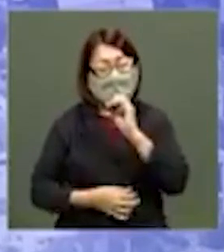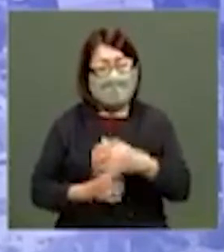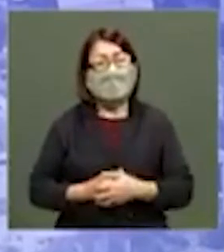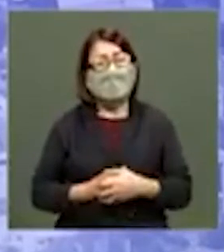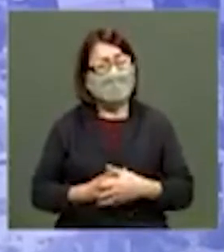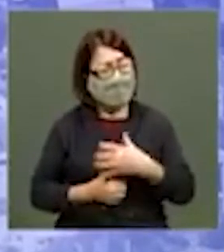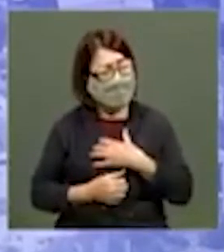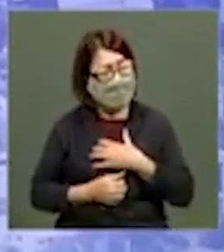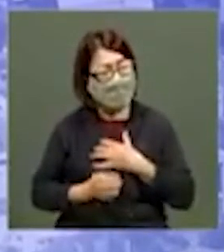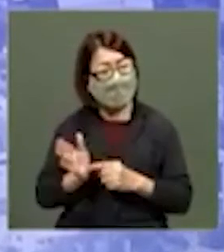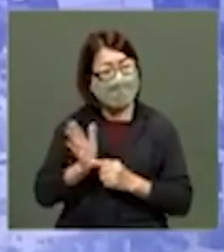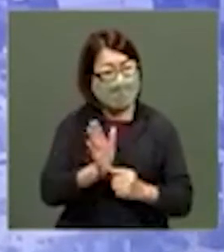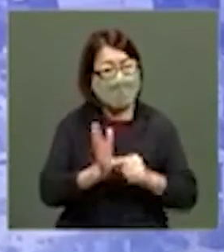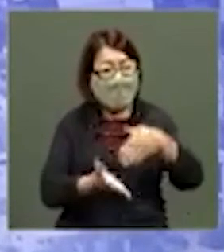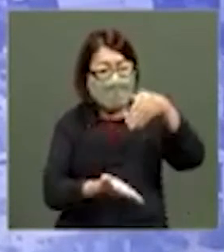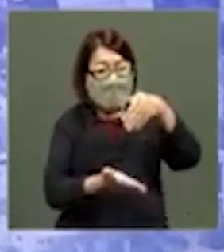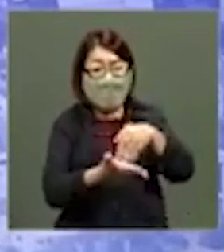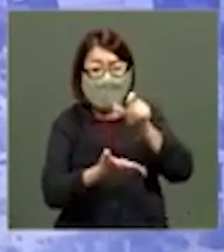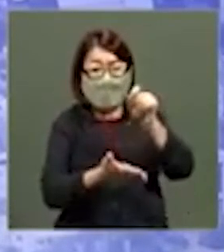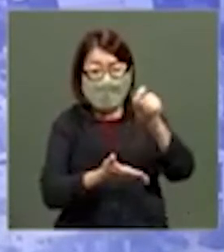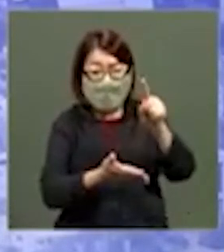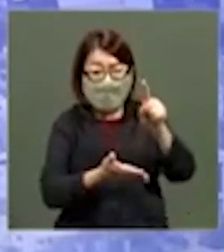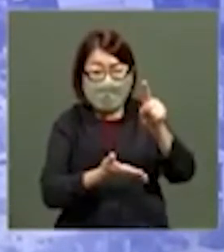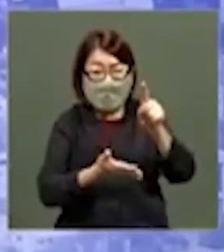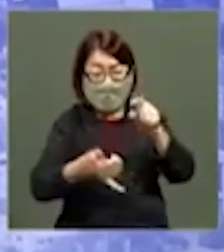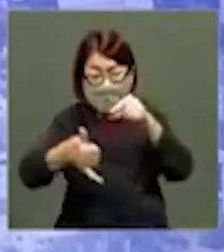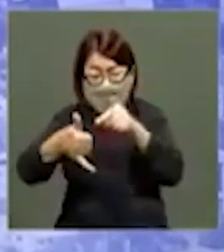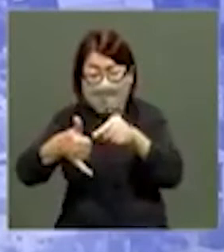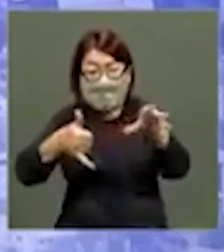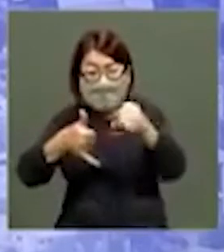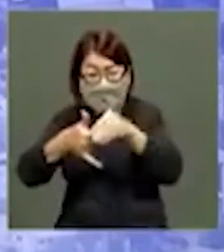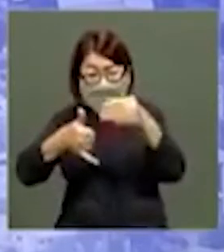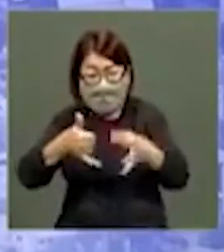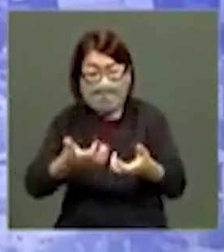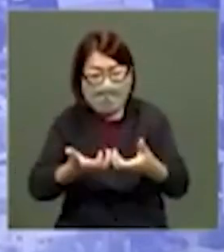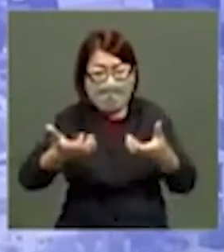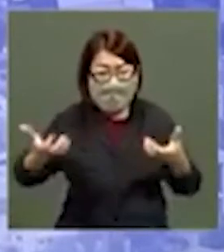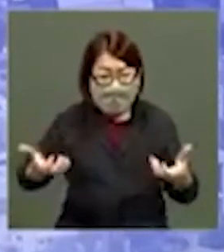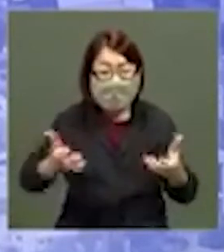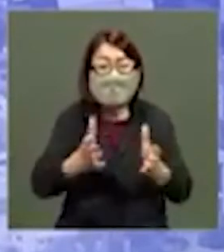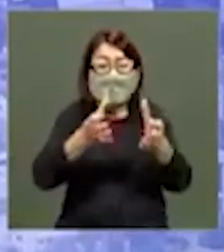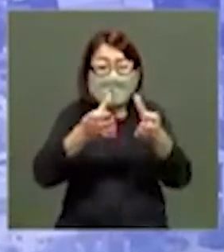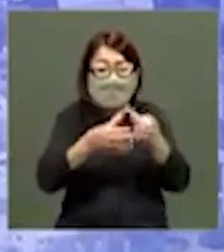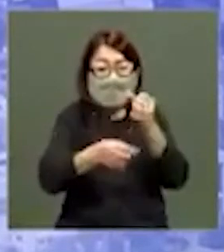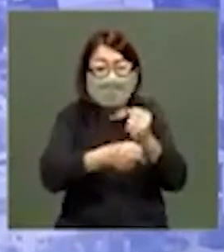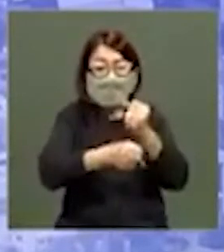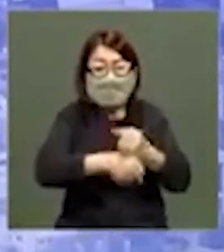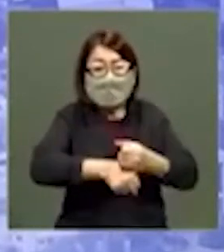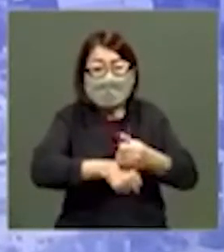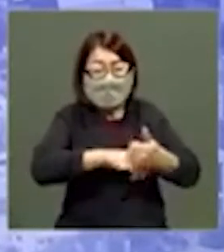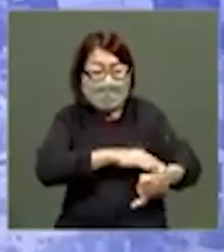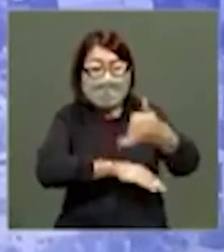สนอให้มี1คือศูนย์คัดแยกผู้ป่วยนะครับโดยเฉพาะกลุ่มของผู้ใช้แรงงานกลุ่มนี้ของแรงงานต่างด้าวเรา